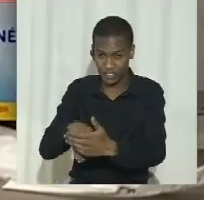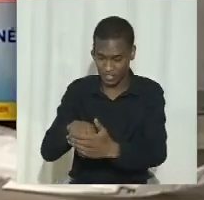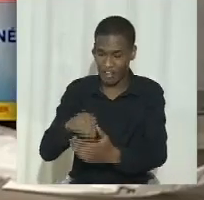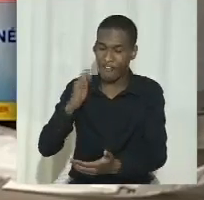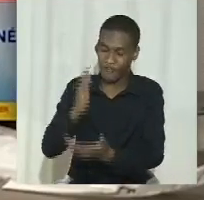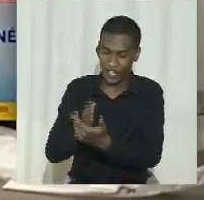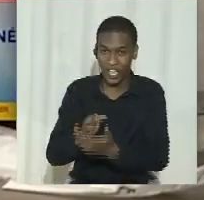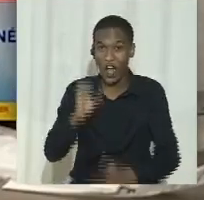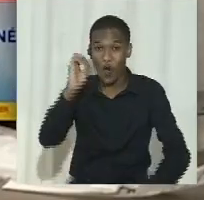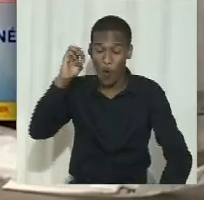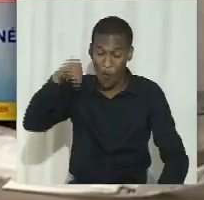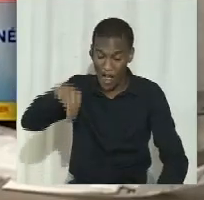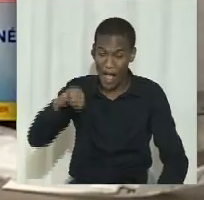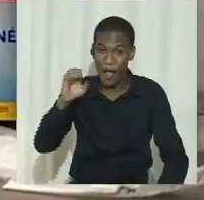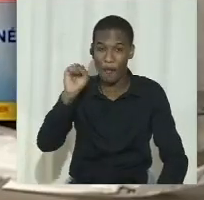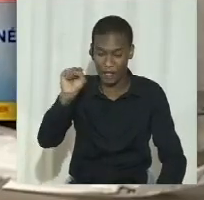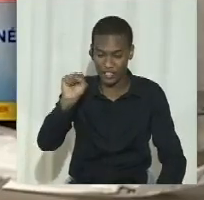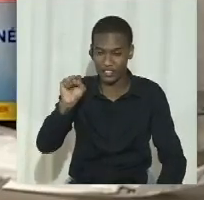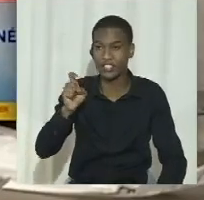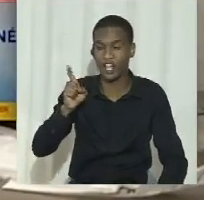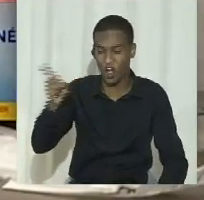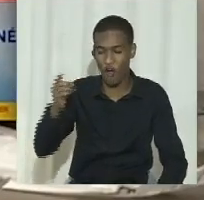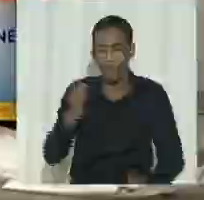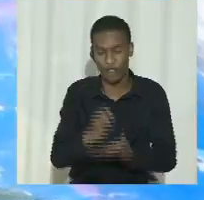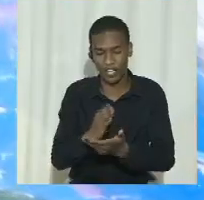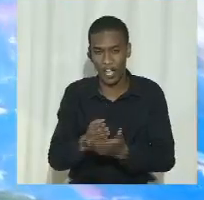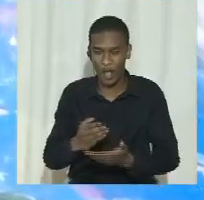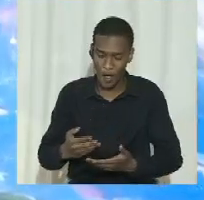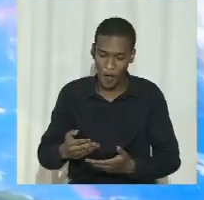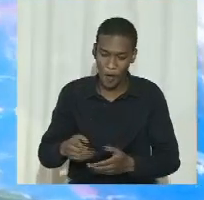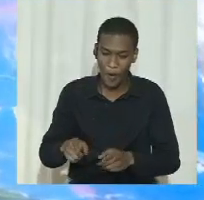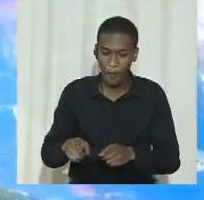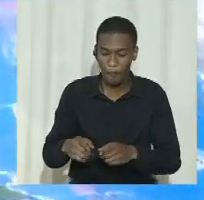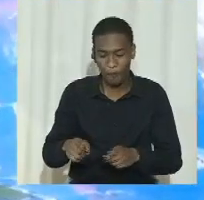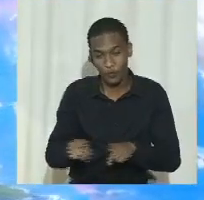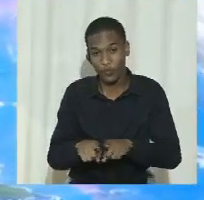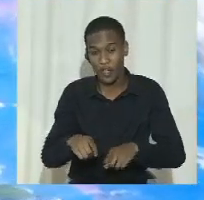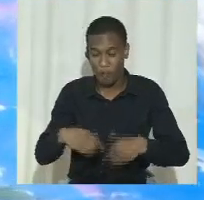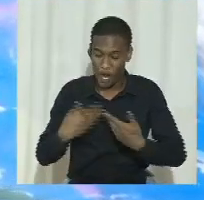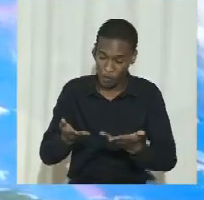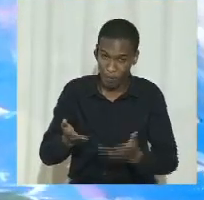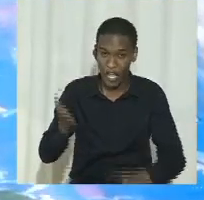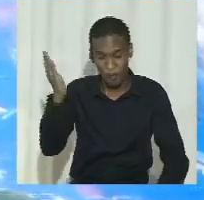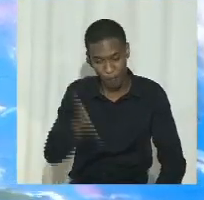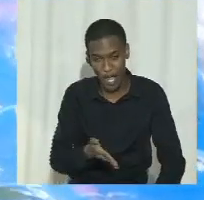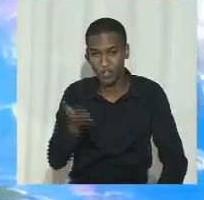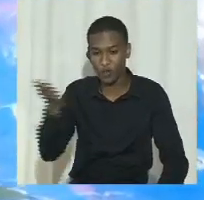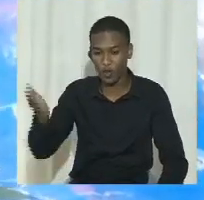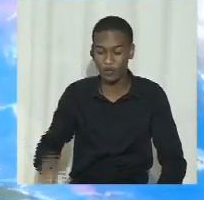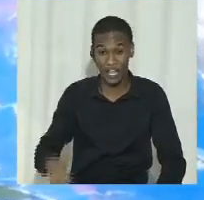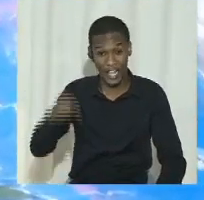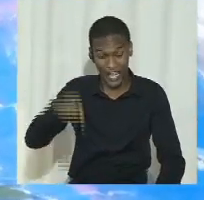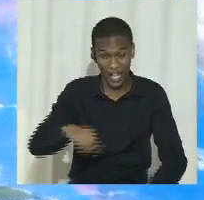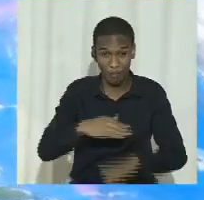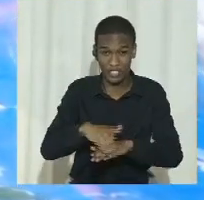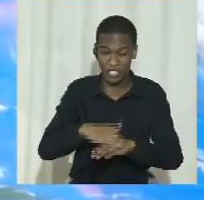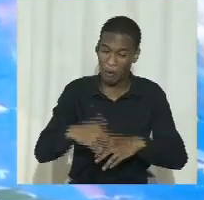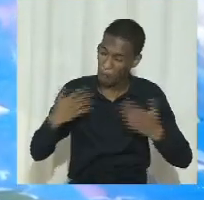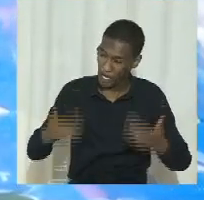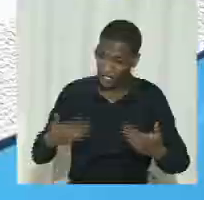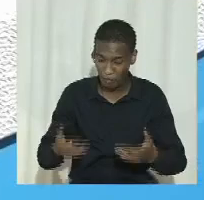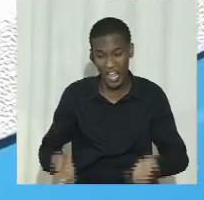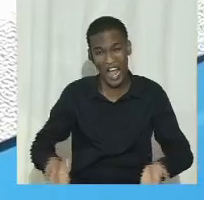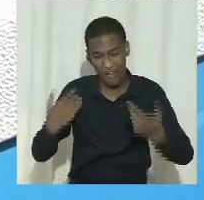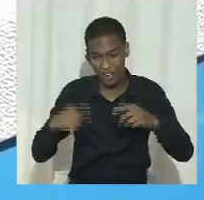ny OMS amin'ny famokarana izany. Raha ho an'ny eto Madagasikara, maro isafidianana izy ireny, ny olana